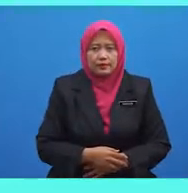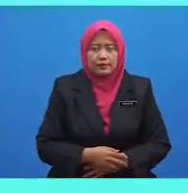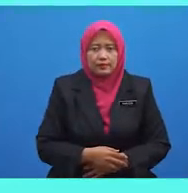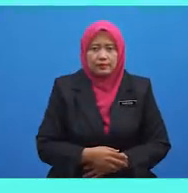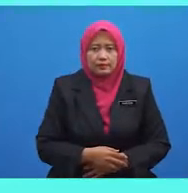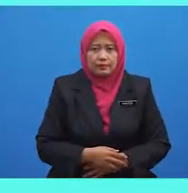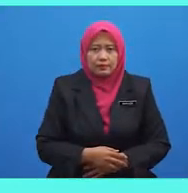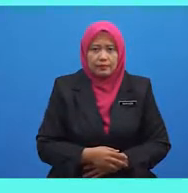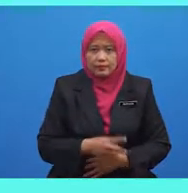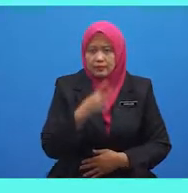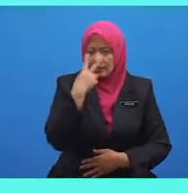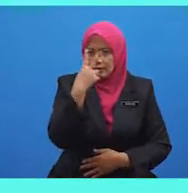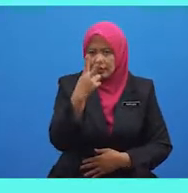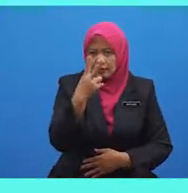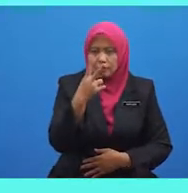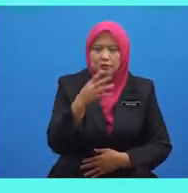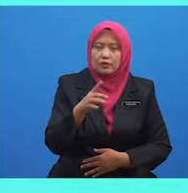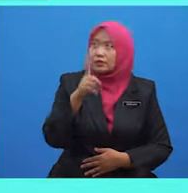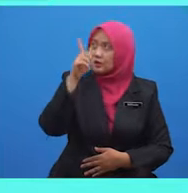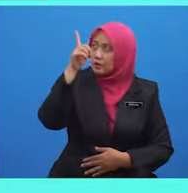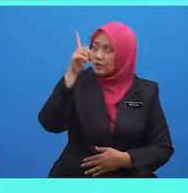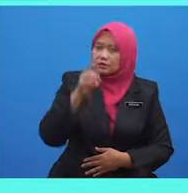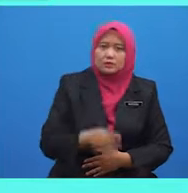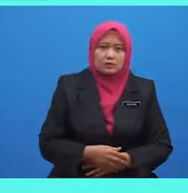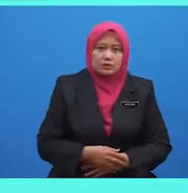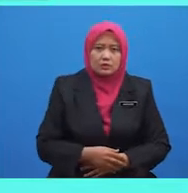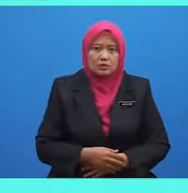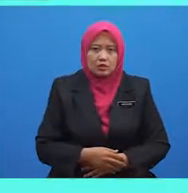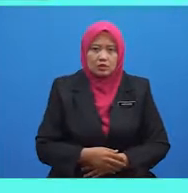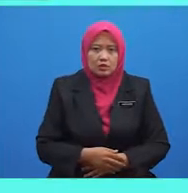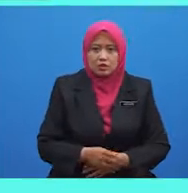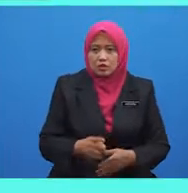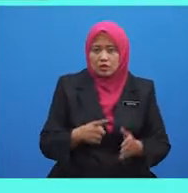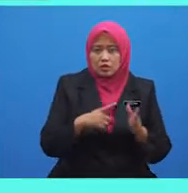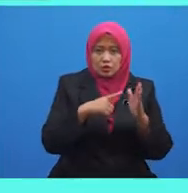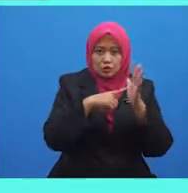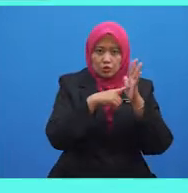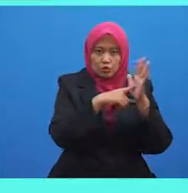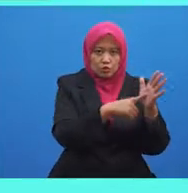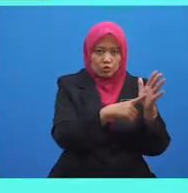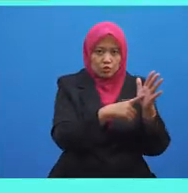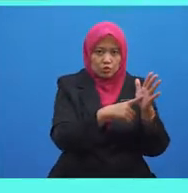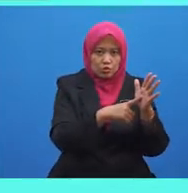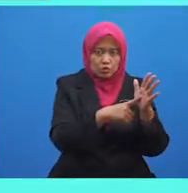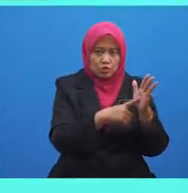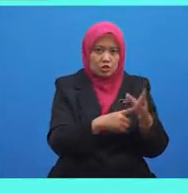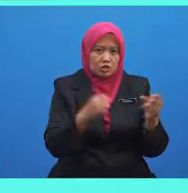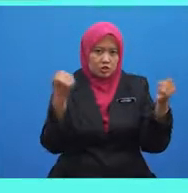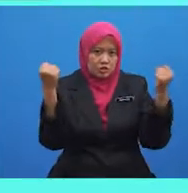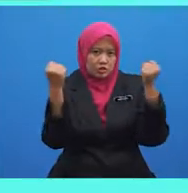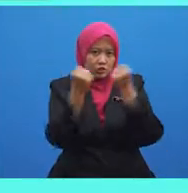pada peta di sebelah. Peta berikut menunjukkan arah serangan daripada Melaka dan serangan